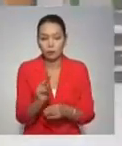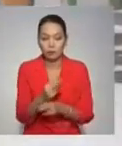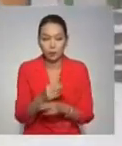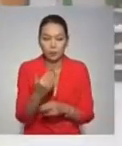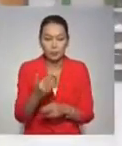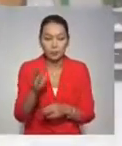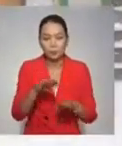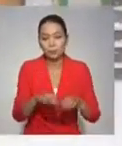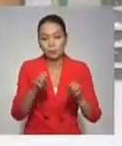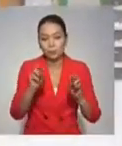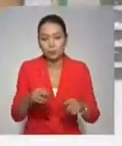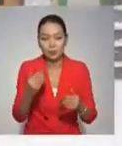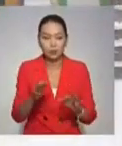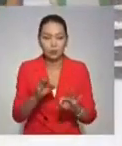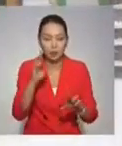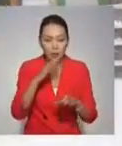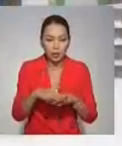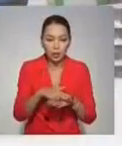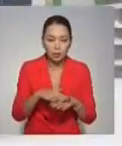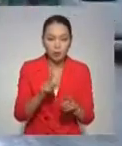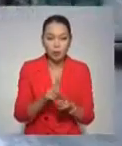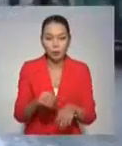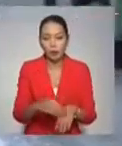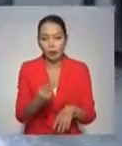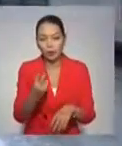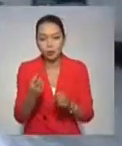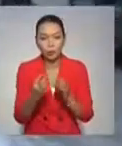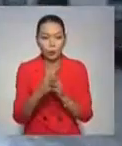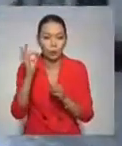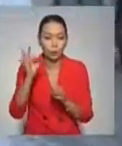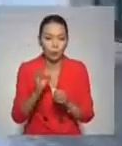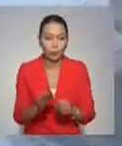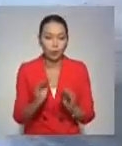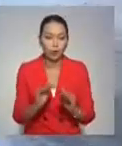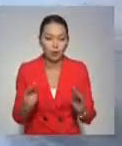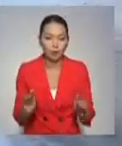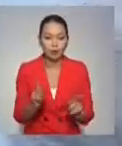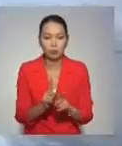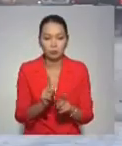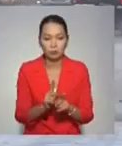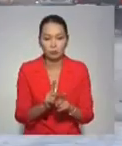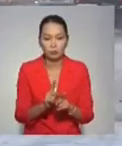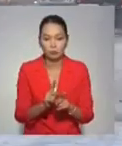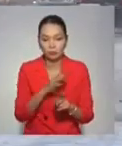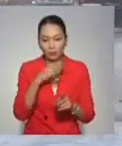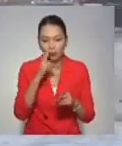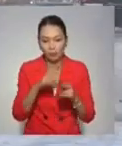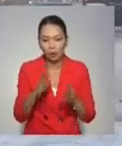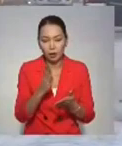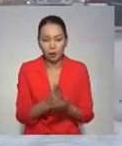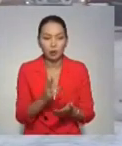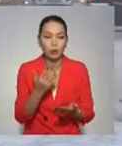тіреледі. Мамандардың айтуынша елімізде ерлі зайыптылардың 15% бала сүйу бақытынан айырылған. Сәби сүйе